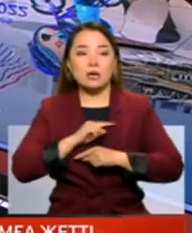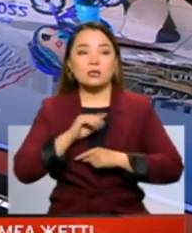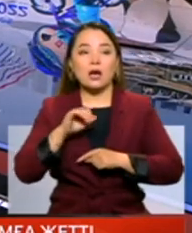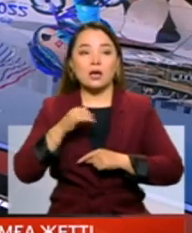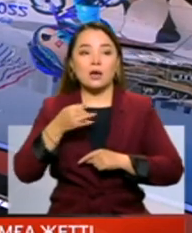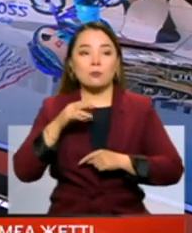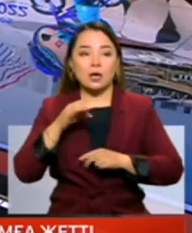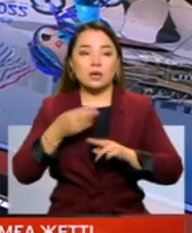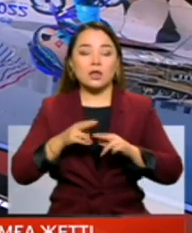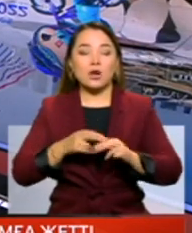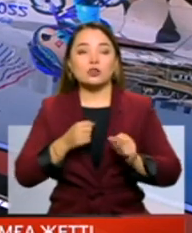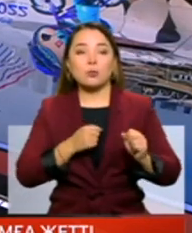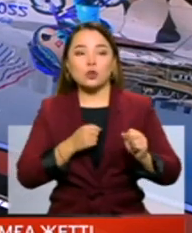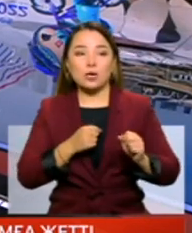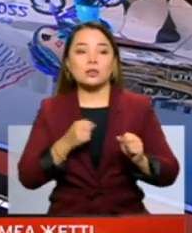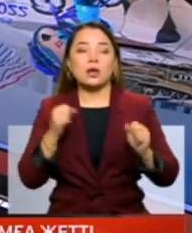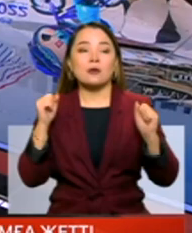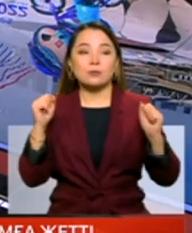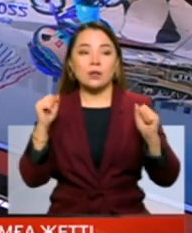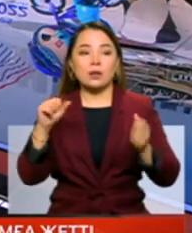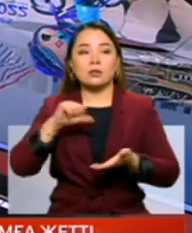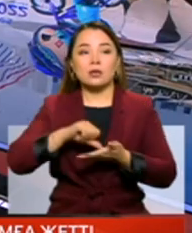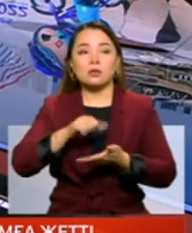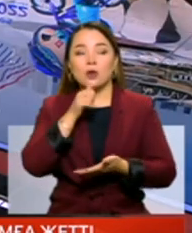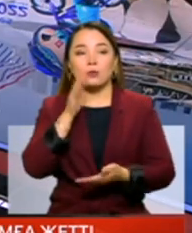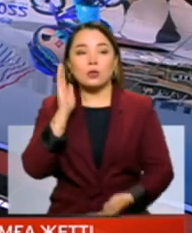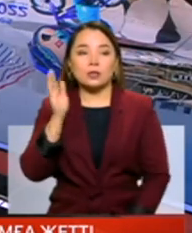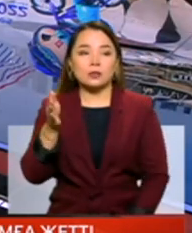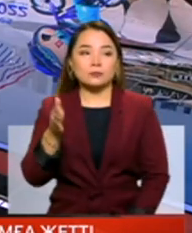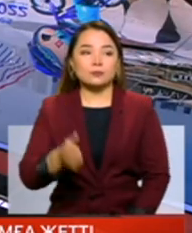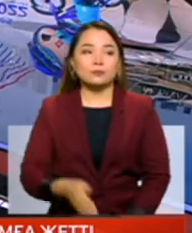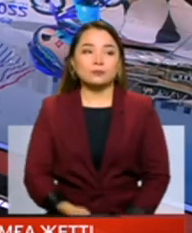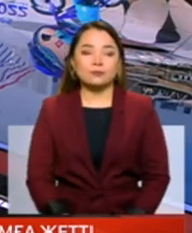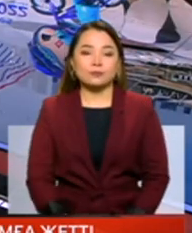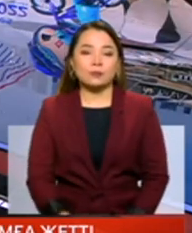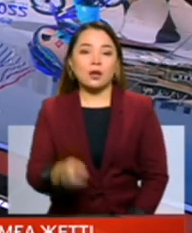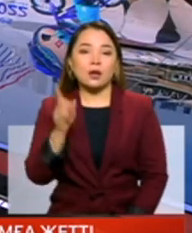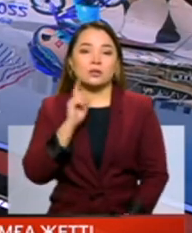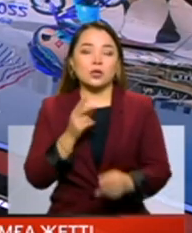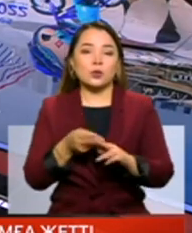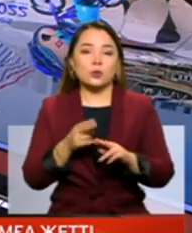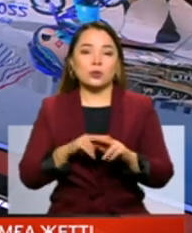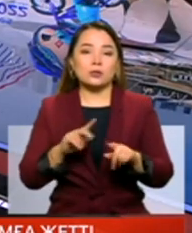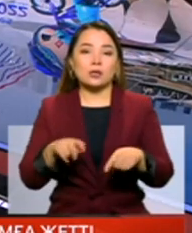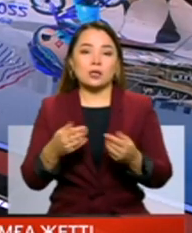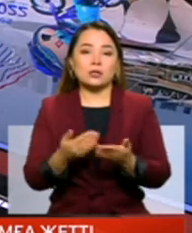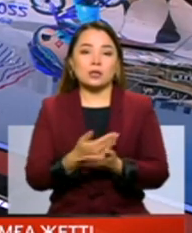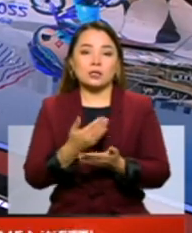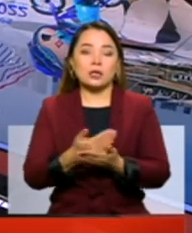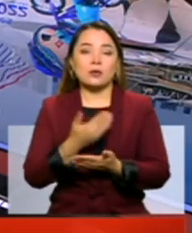Тайпей спортшысымен алтынды сарапқа салады. Асылбек. Рахмет, Шерхан.